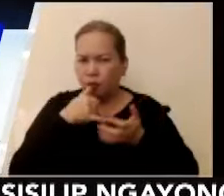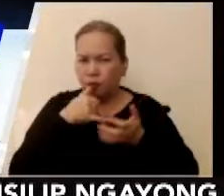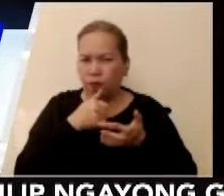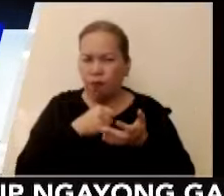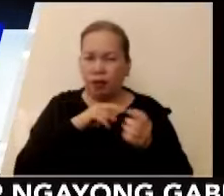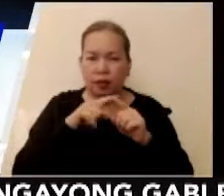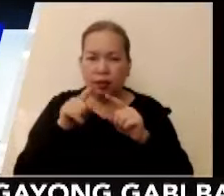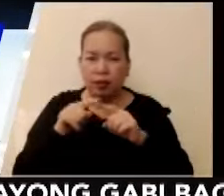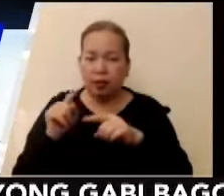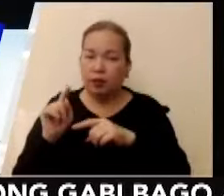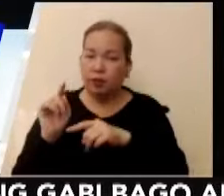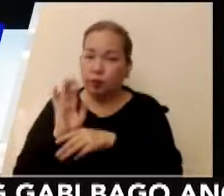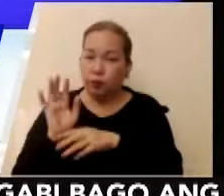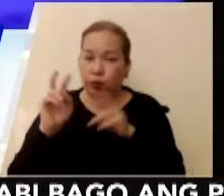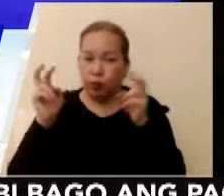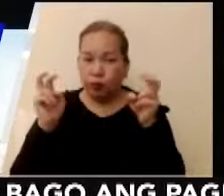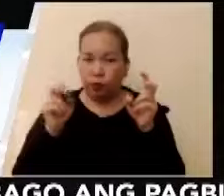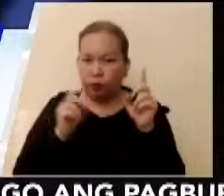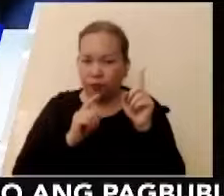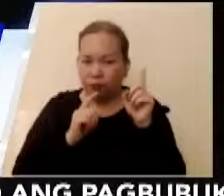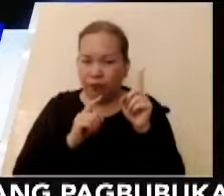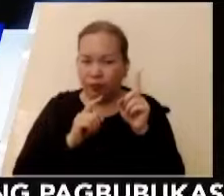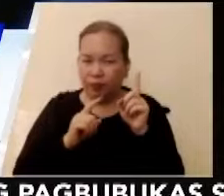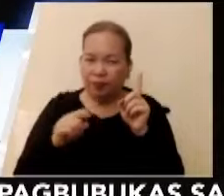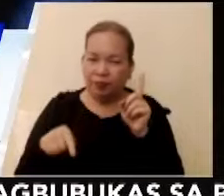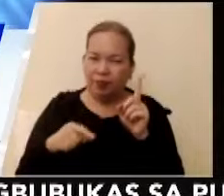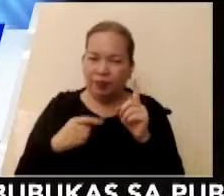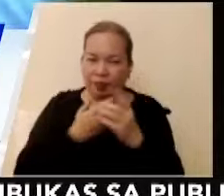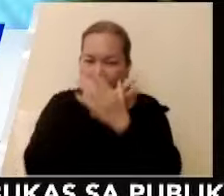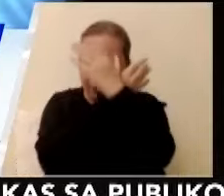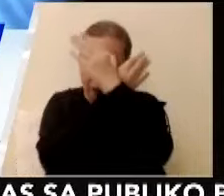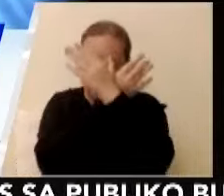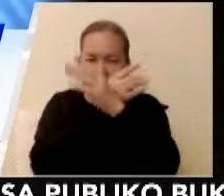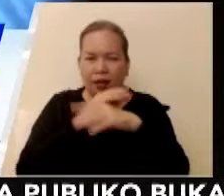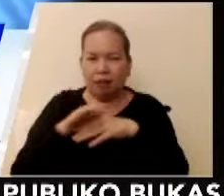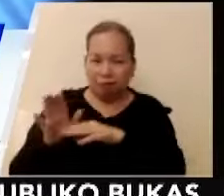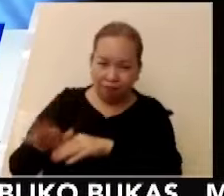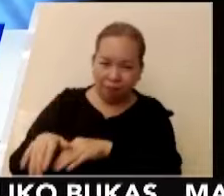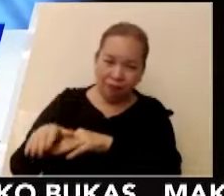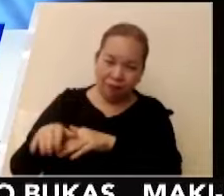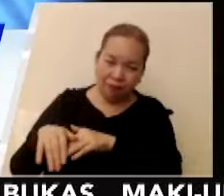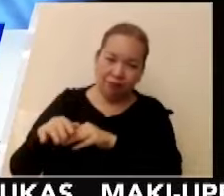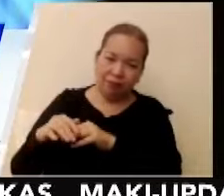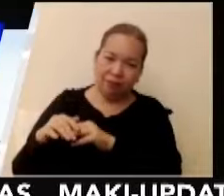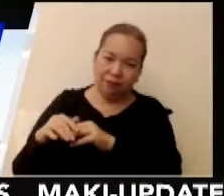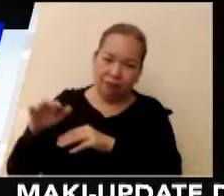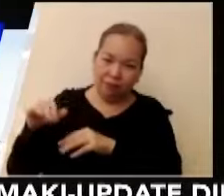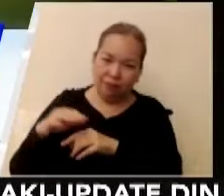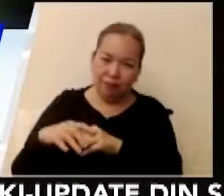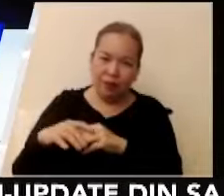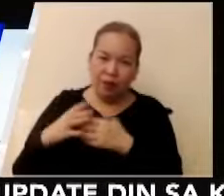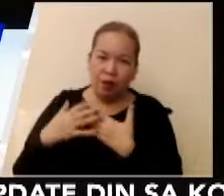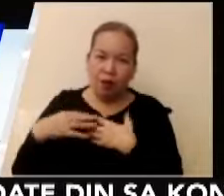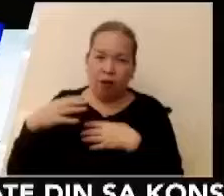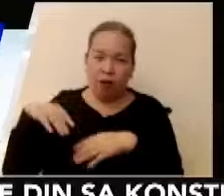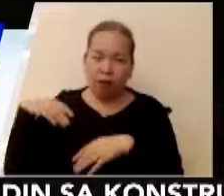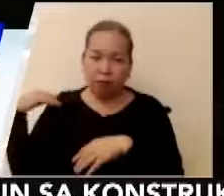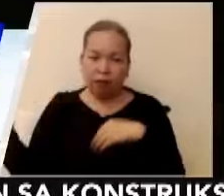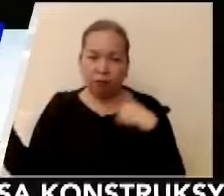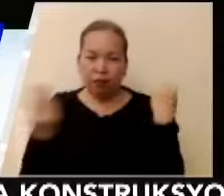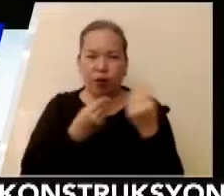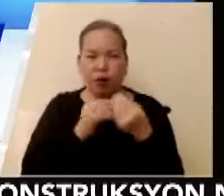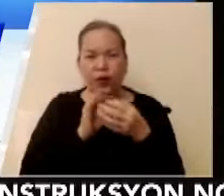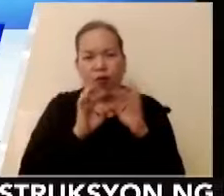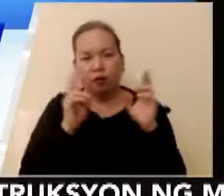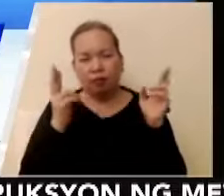tulad ng Trudy's Liit, Darna, Jezebel, sa mga pelikulang Burlesque Queen, Relasyon, Sister